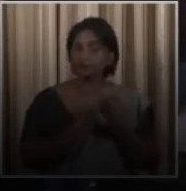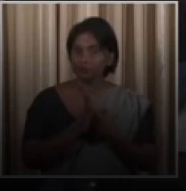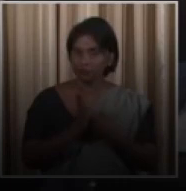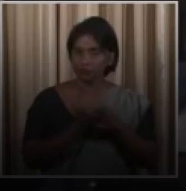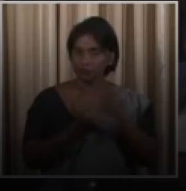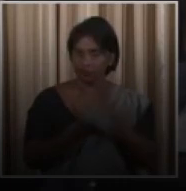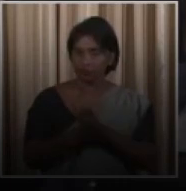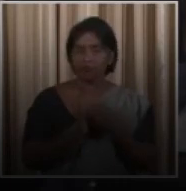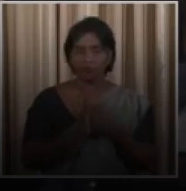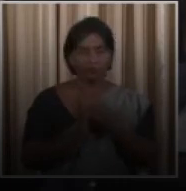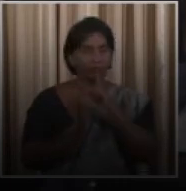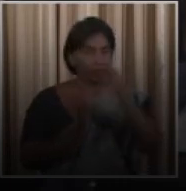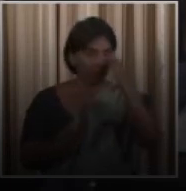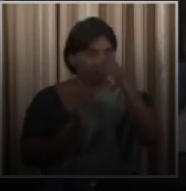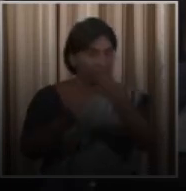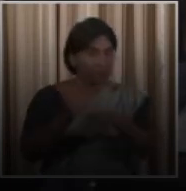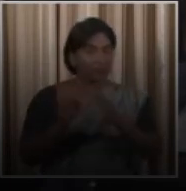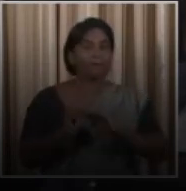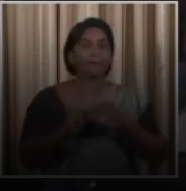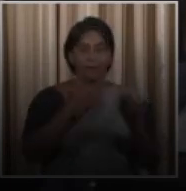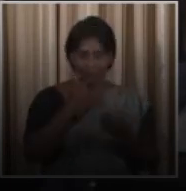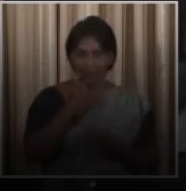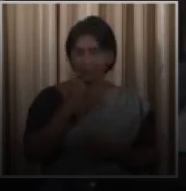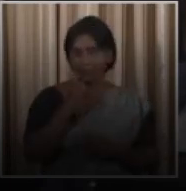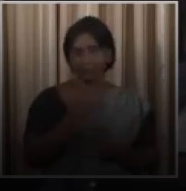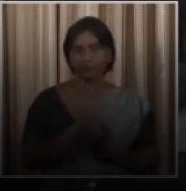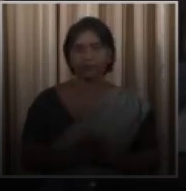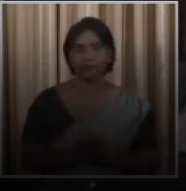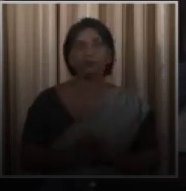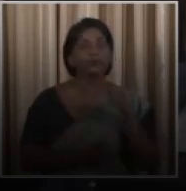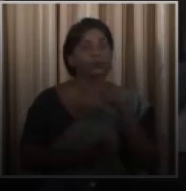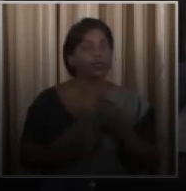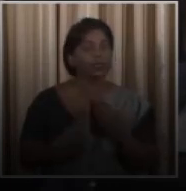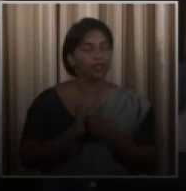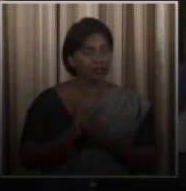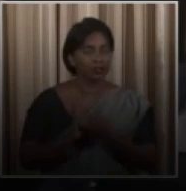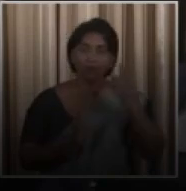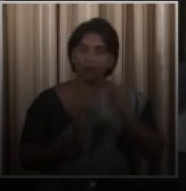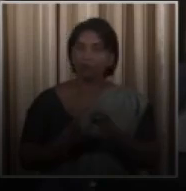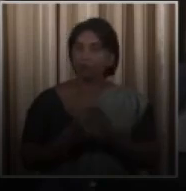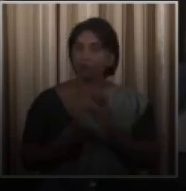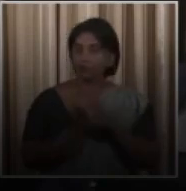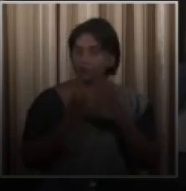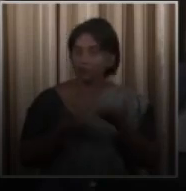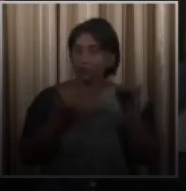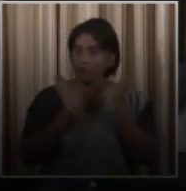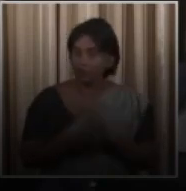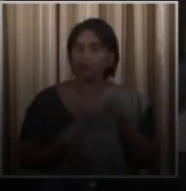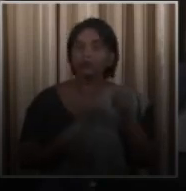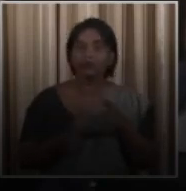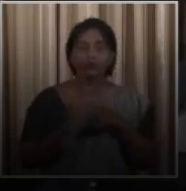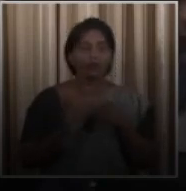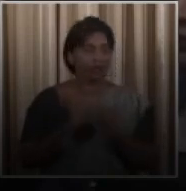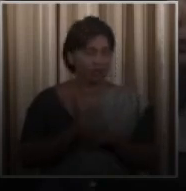පත් වෙන්නේ ගරු කථානායකතුමා අසංකරාට පසුවයි. මේ නීතිය සම්මත කරලා අවසන් වුණාම මේ